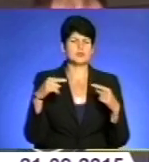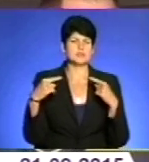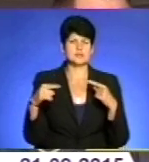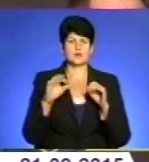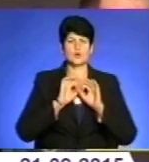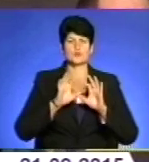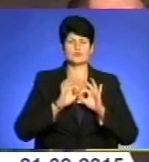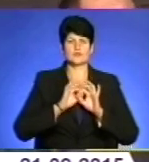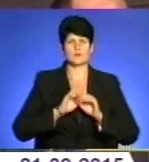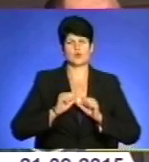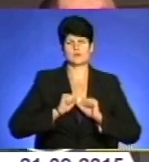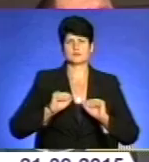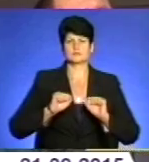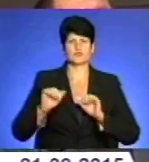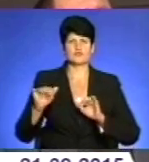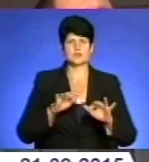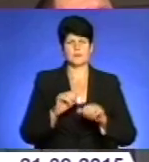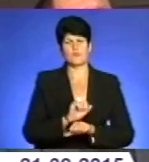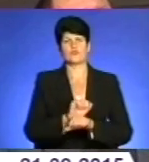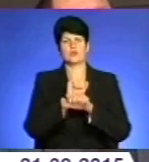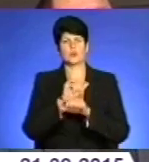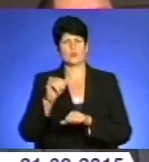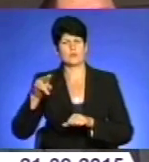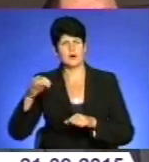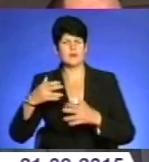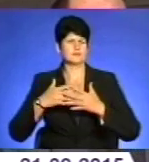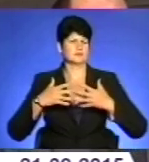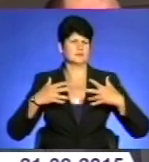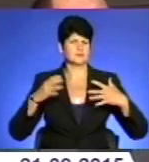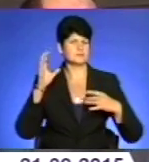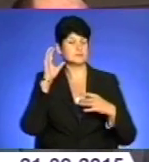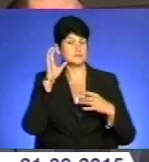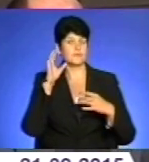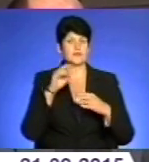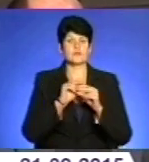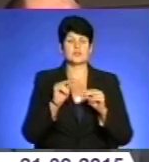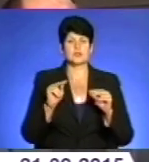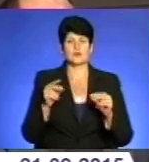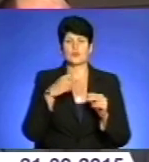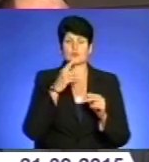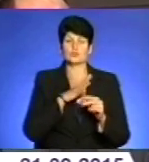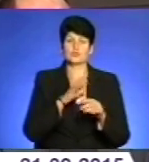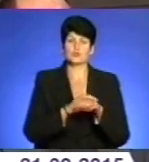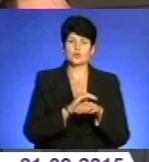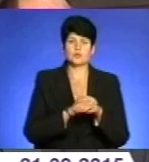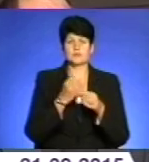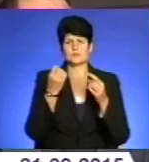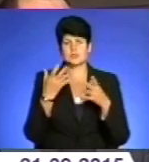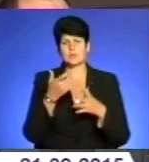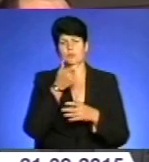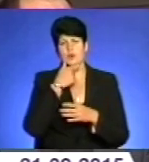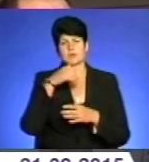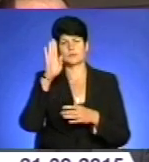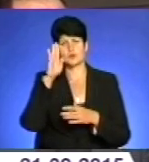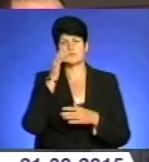геройські вчинки козаків, повстанців, упівців. За словами вчителів, він був добрим, простим, порядним хлопцем,